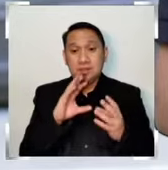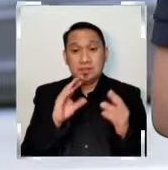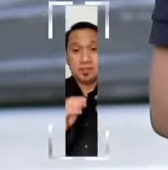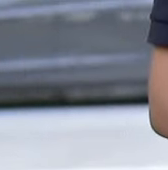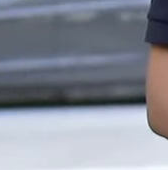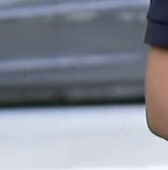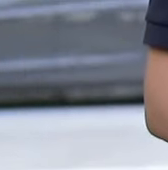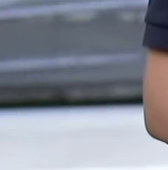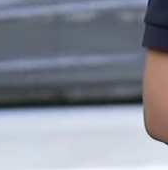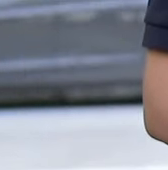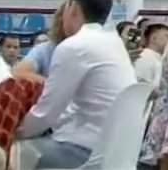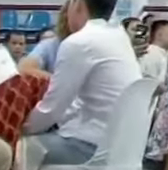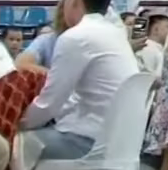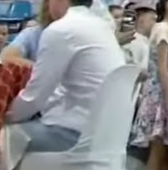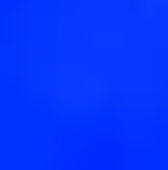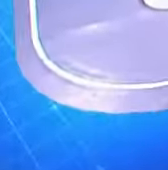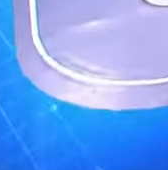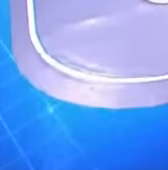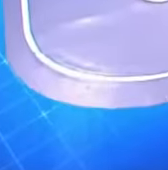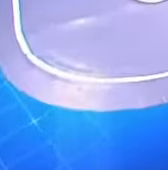Umali ang inyong saksi.